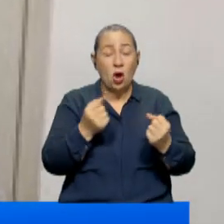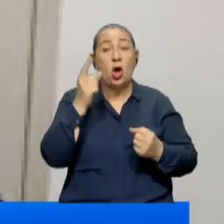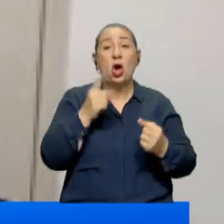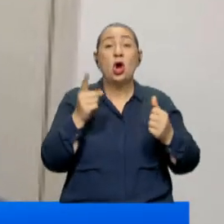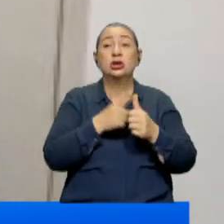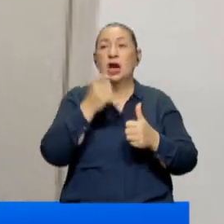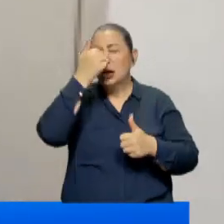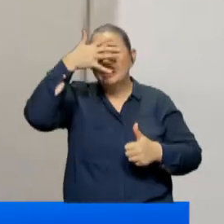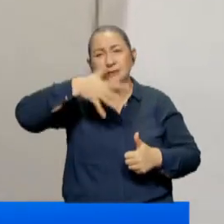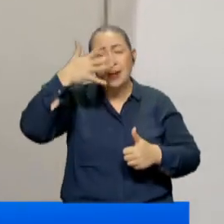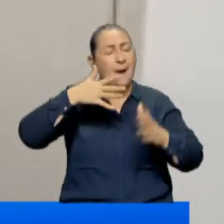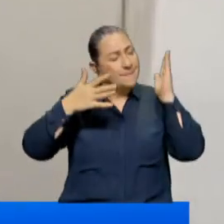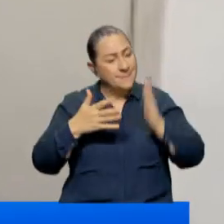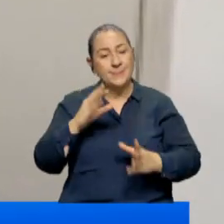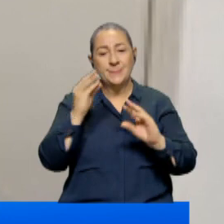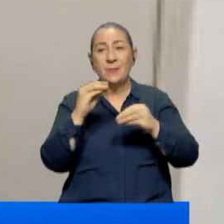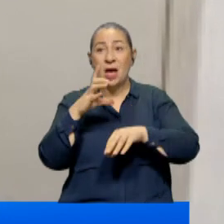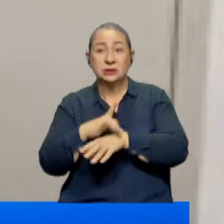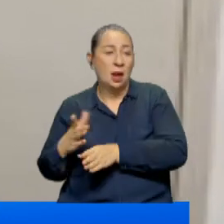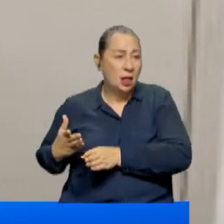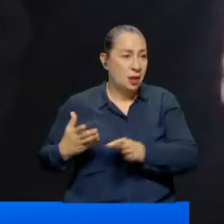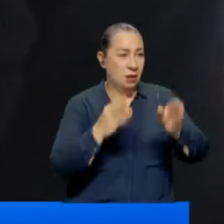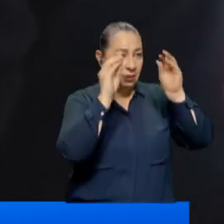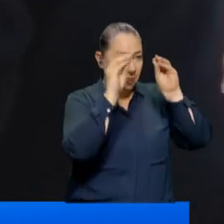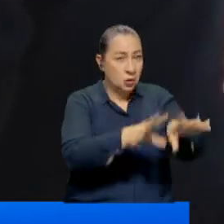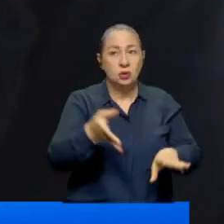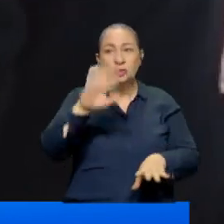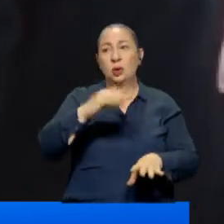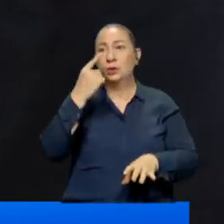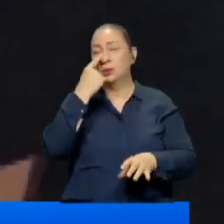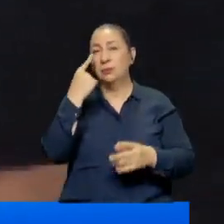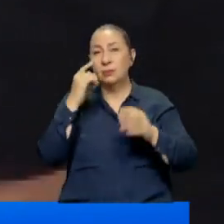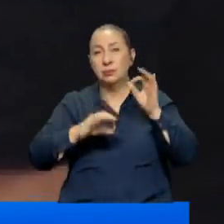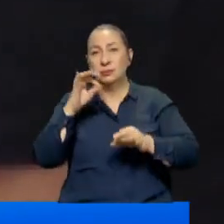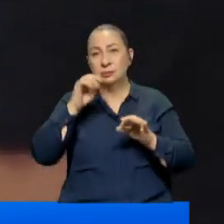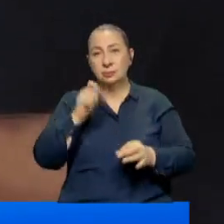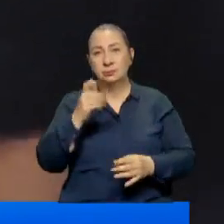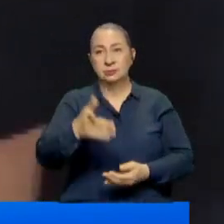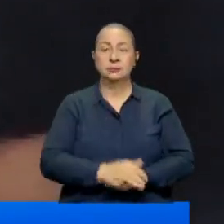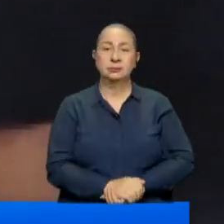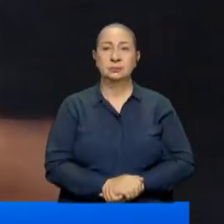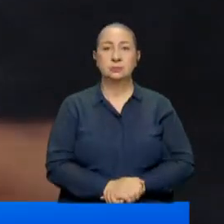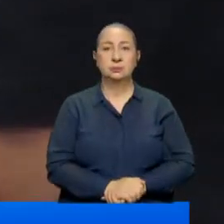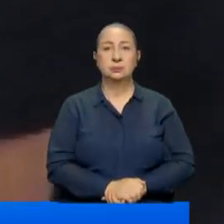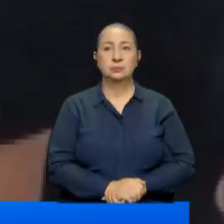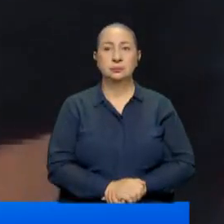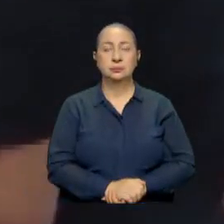önce kanlar içindeki haline rağmen bebeği hastaneye ulaştırdı, sonra tedaviye gitti.